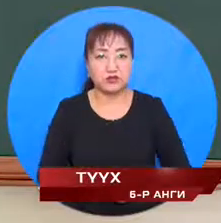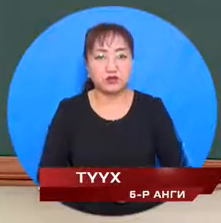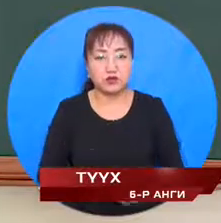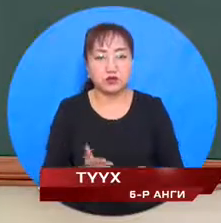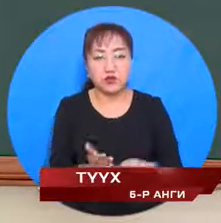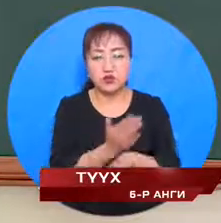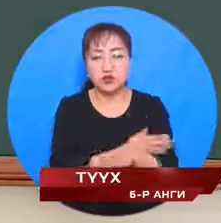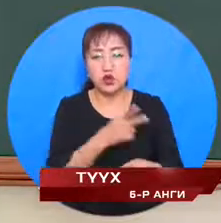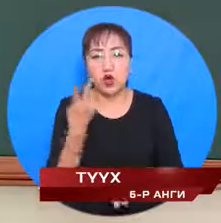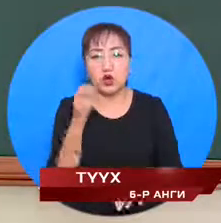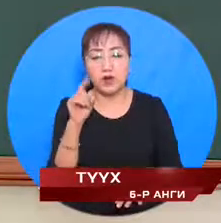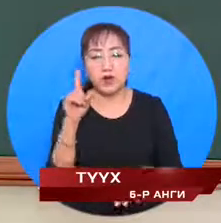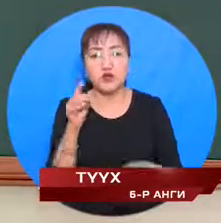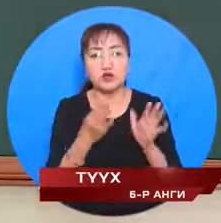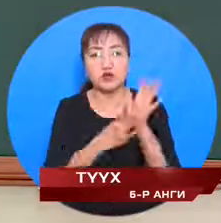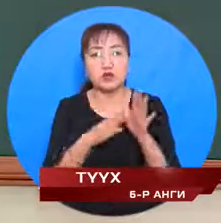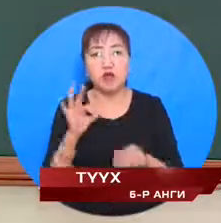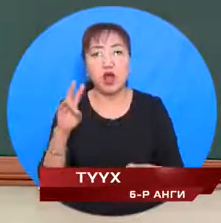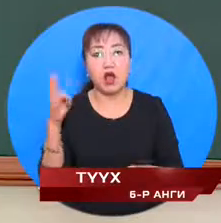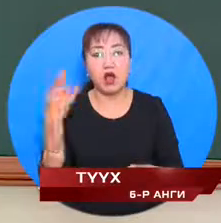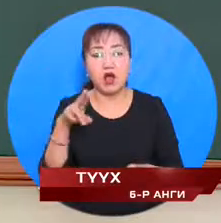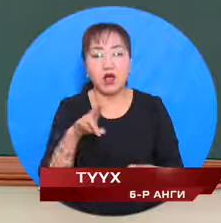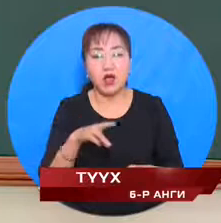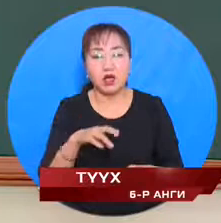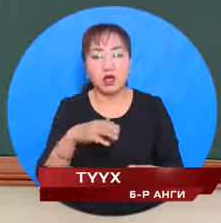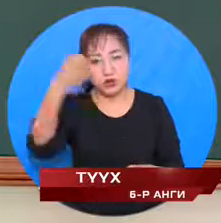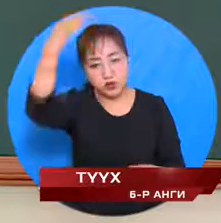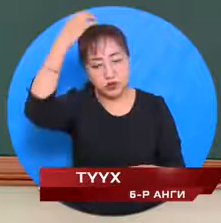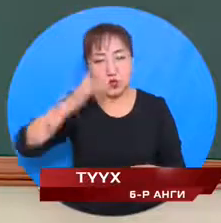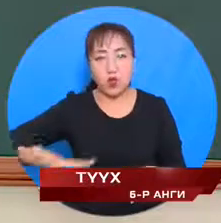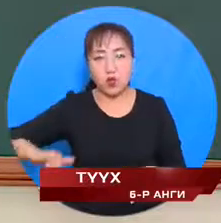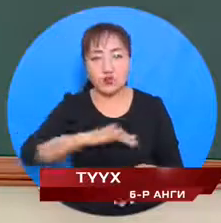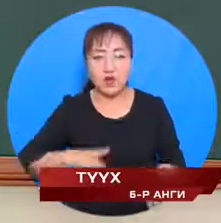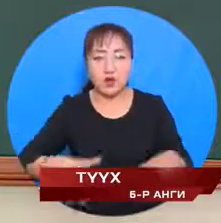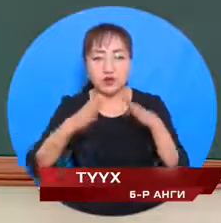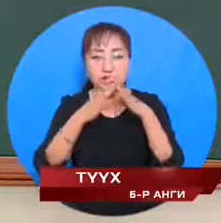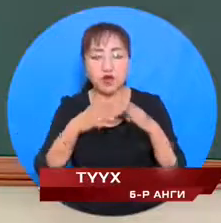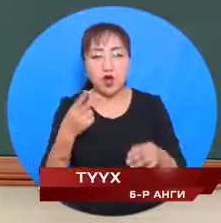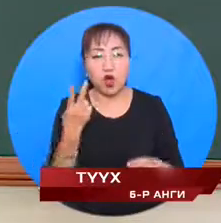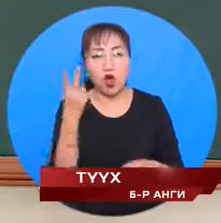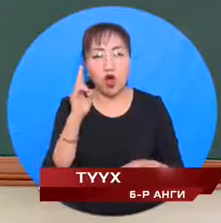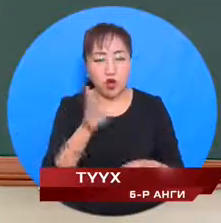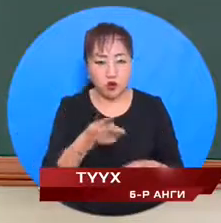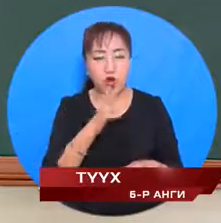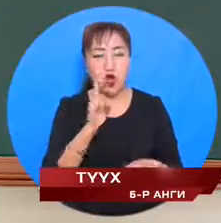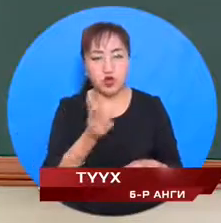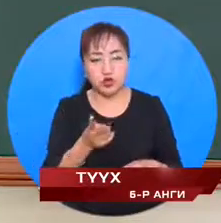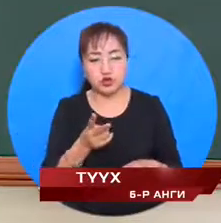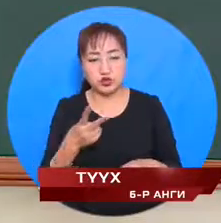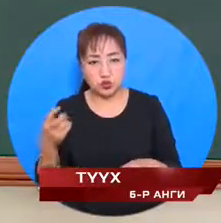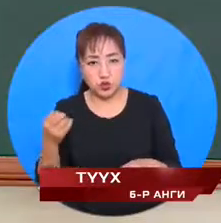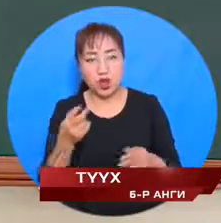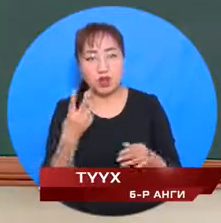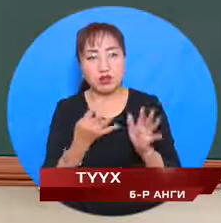Өнгөрсөн 2019 онд Төрт улс байгуулагдсны 2228 жилийн түүхийг бид нэр тэмдэглэж, буюу тухайн баяр